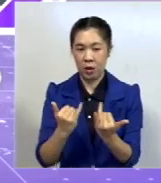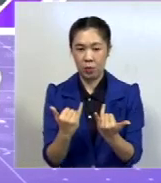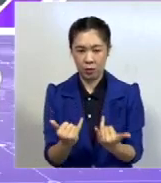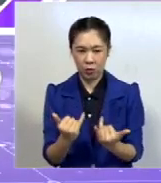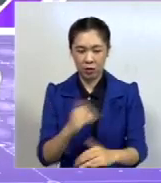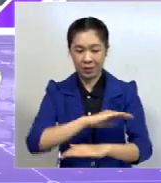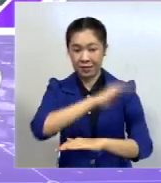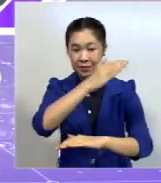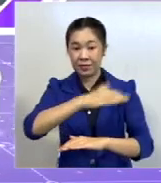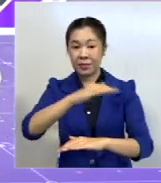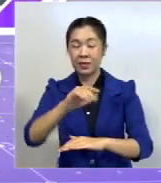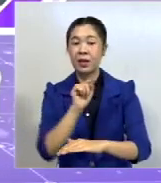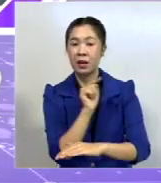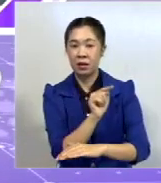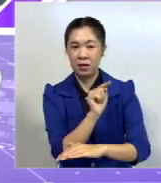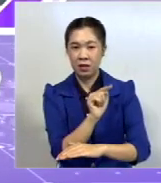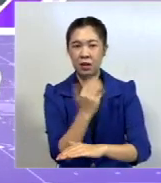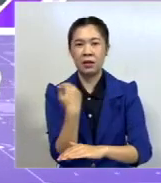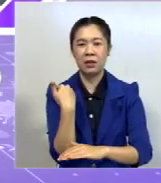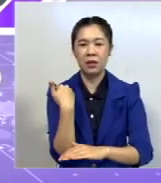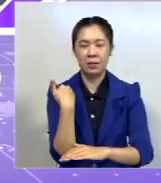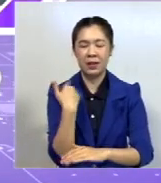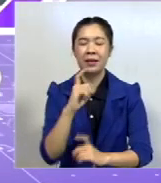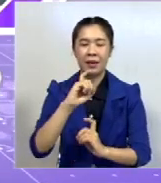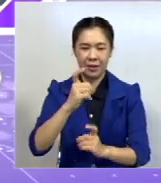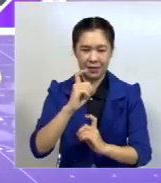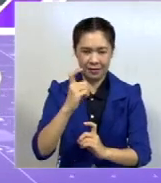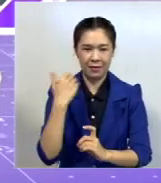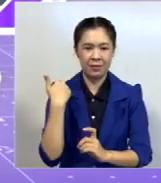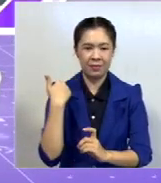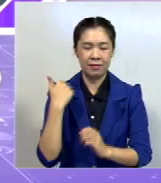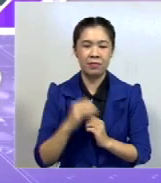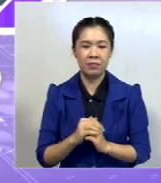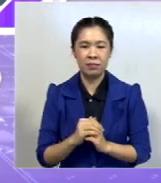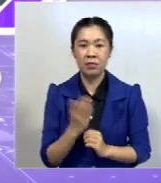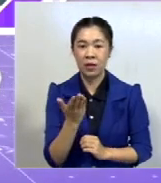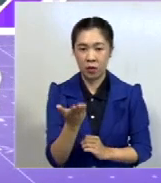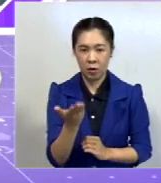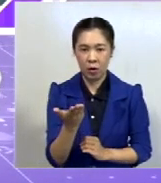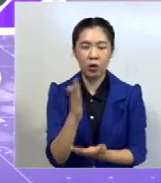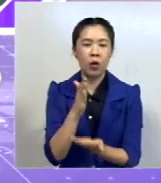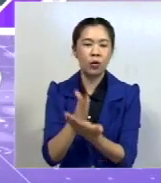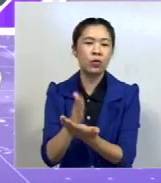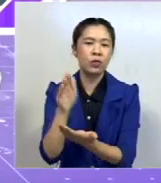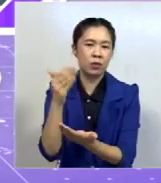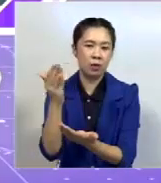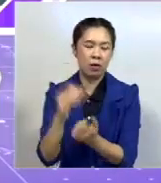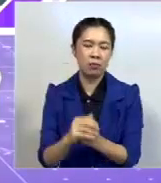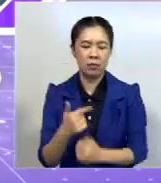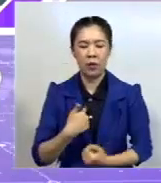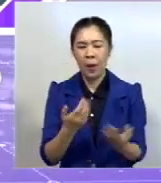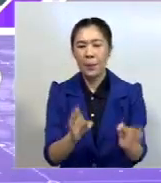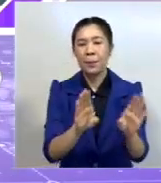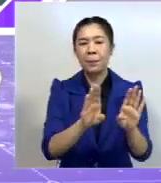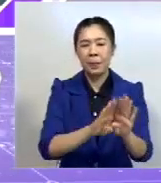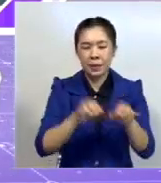ก็ยังเป็นเวลาที่ยังมีอันตรายอยู่นะครับก็ขอถ้าระงับง่ายก็ระงับก่อนนะครับช่วงนี้นะครับแต่ถามว่าปิดไหมยัง